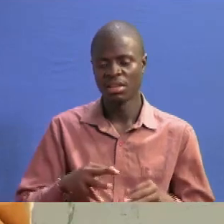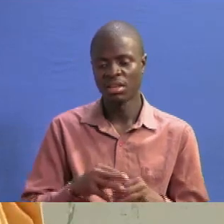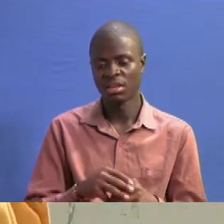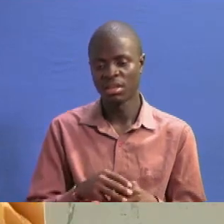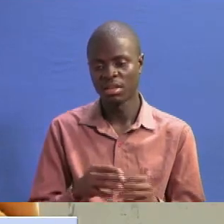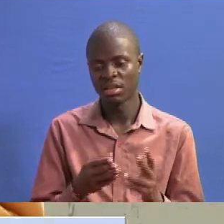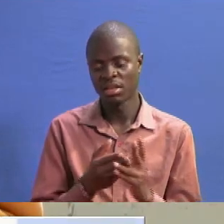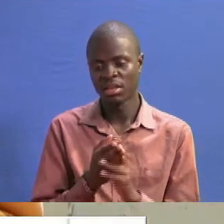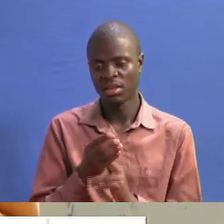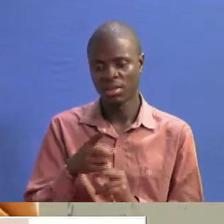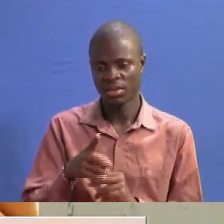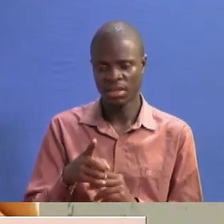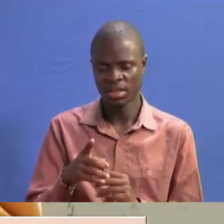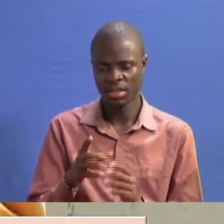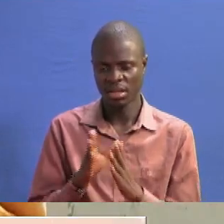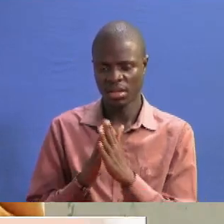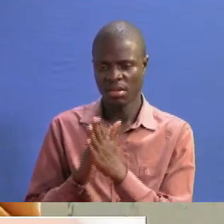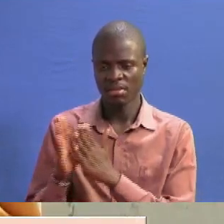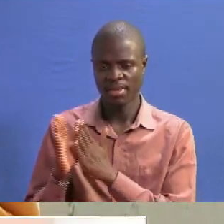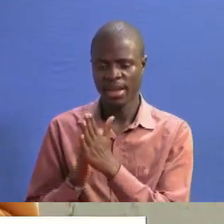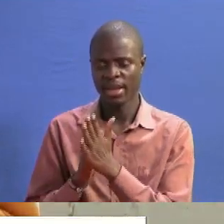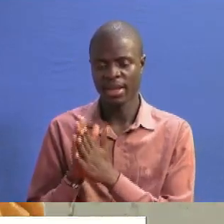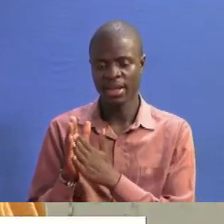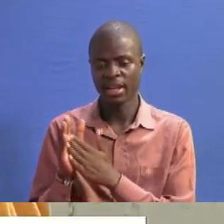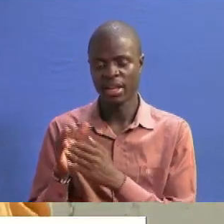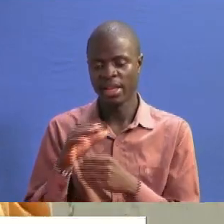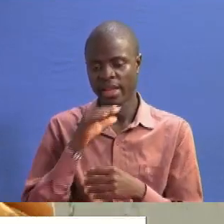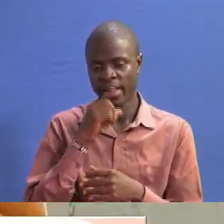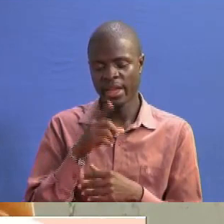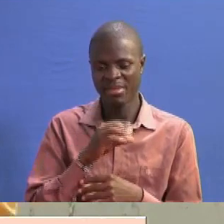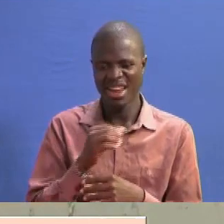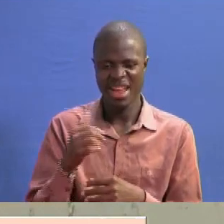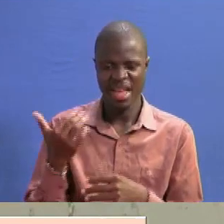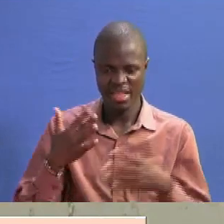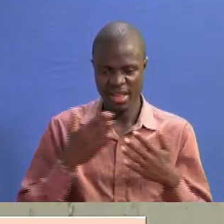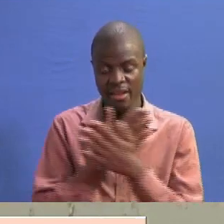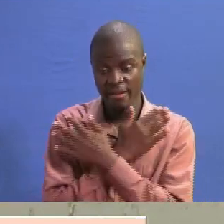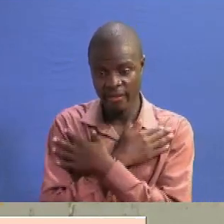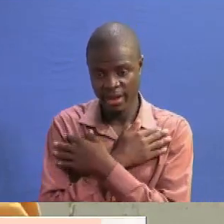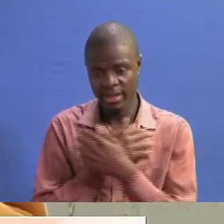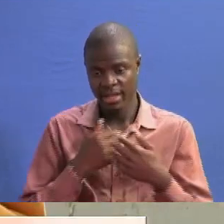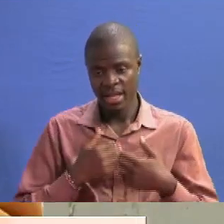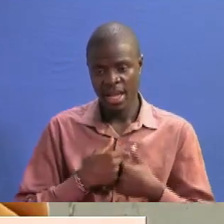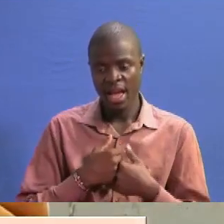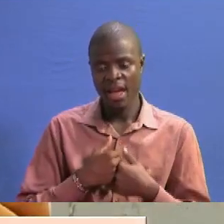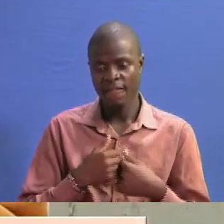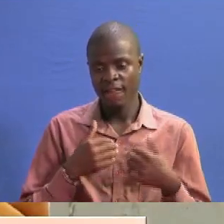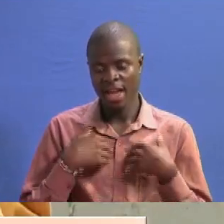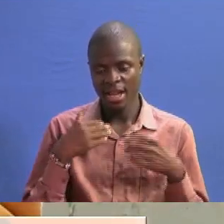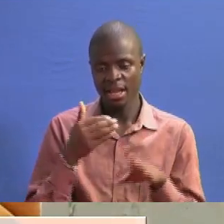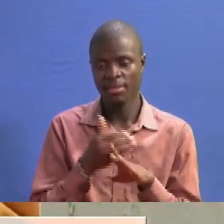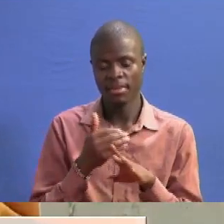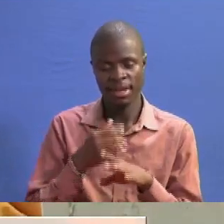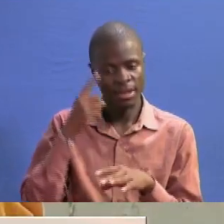Ni kupitia kwa mchakato huu mzima ambapo Dennis pamoja na wenzake wameweza kujipatia ajira wakibadili taka ya glesi kuwa glesi na